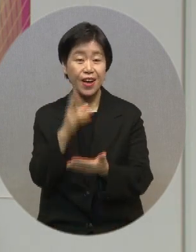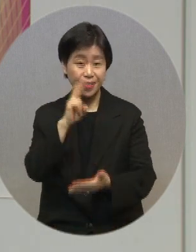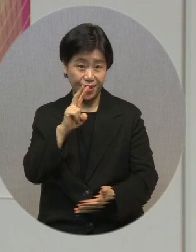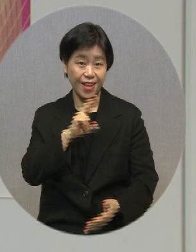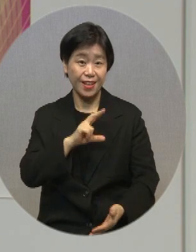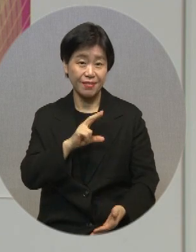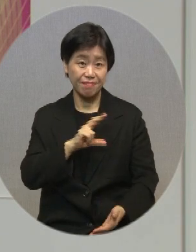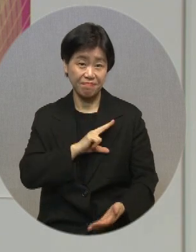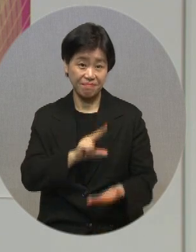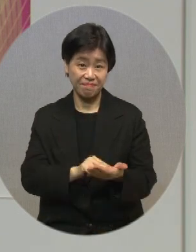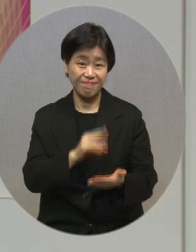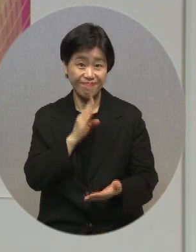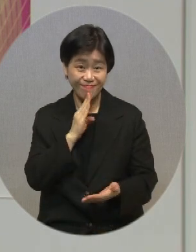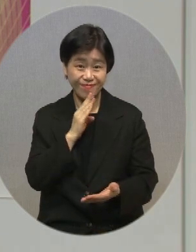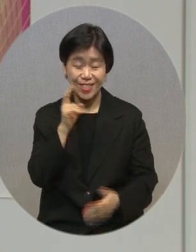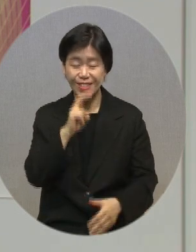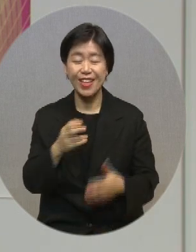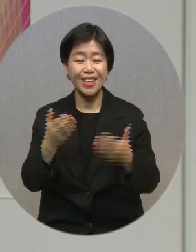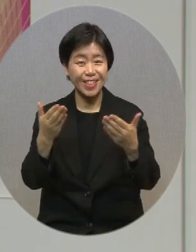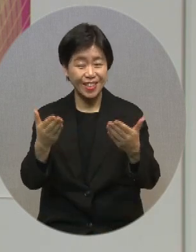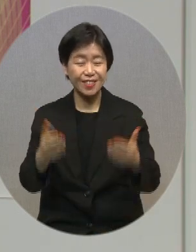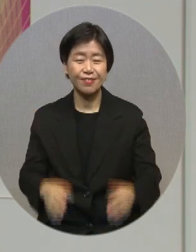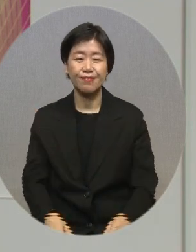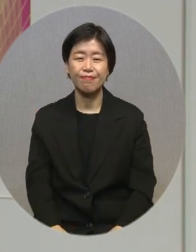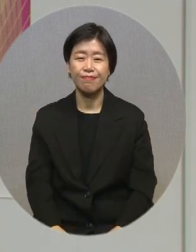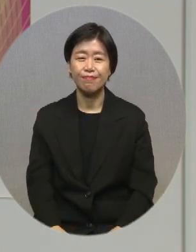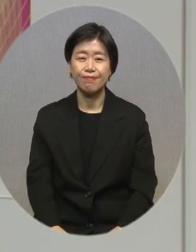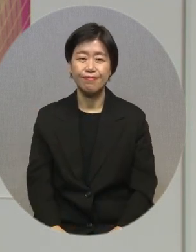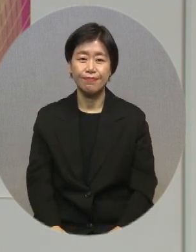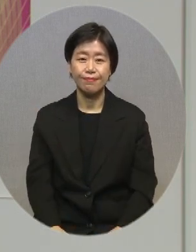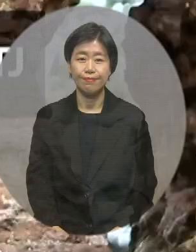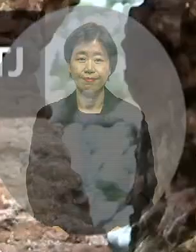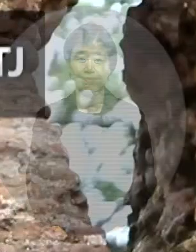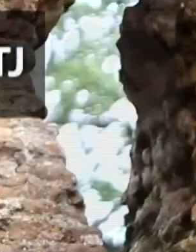찌푸리지 말아요. 찌푸리지 말아요. 네. 부탁합니다.